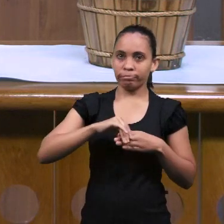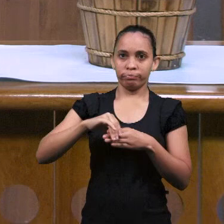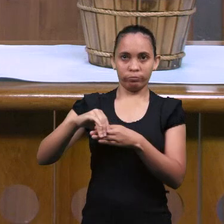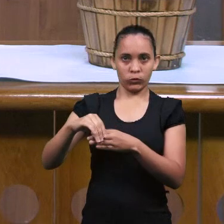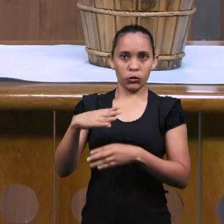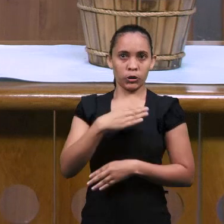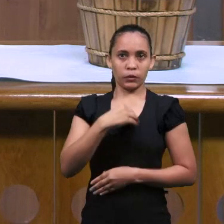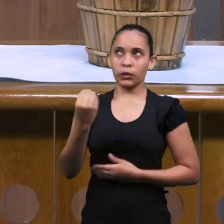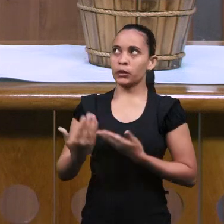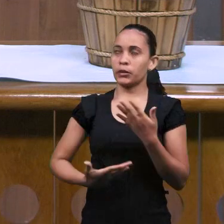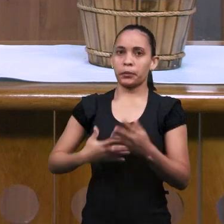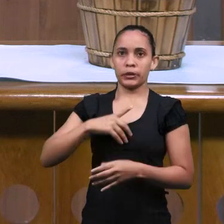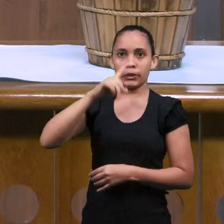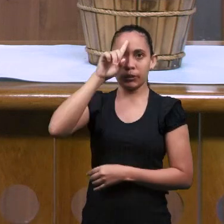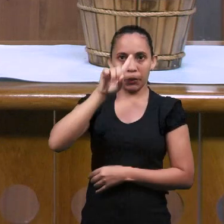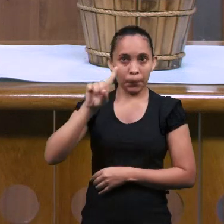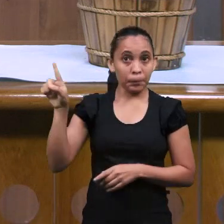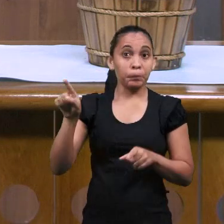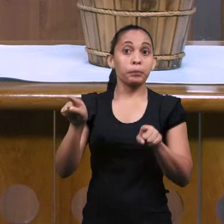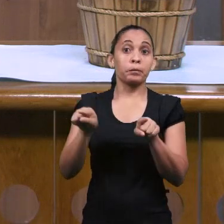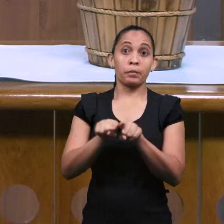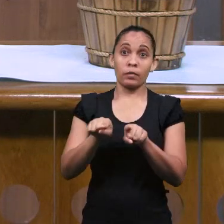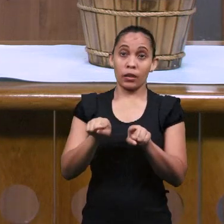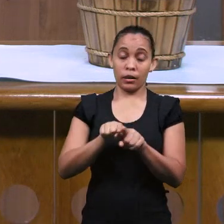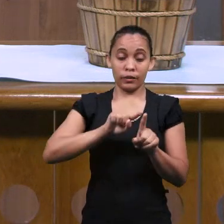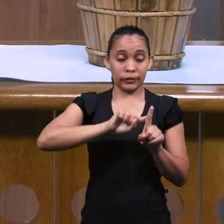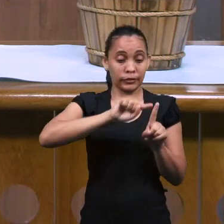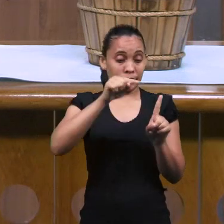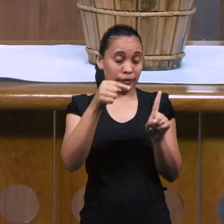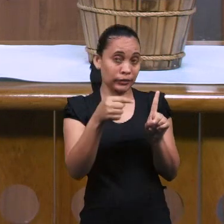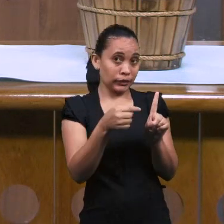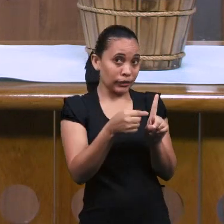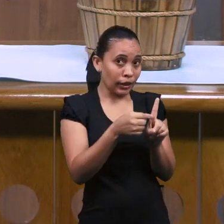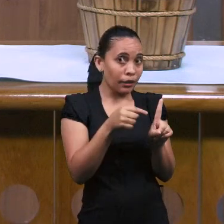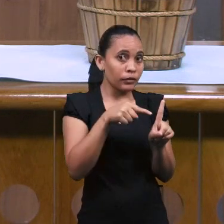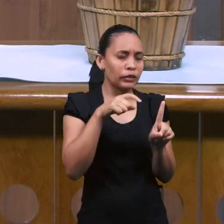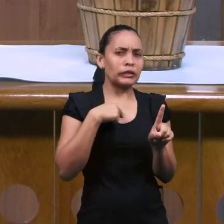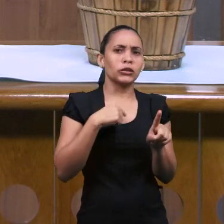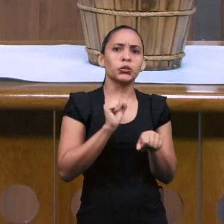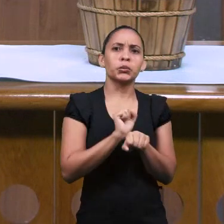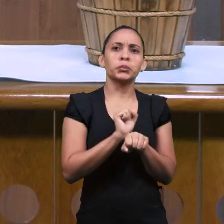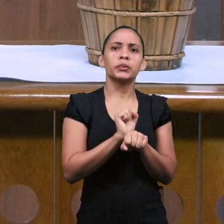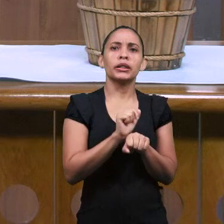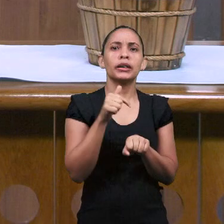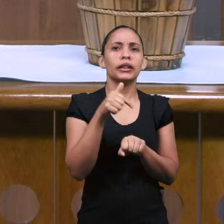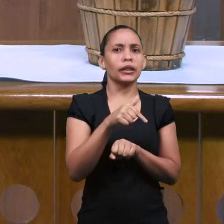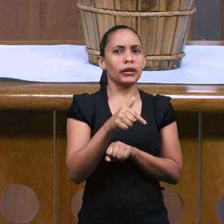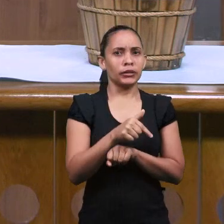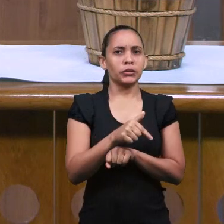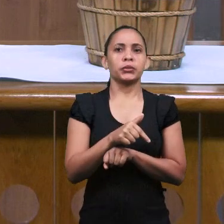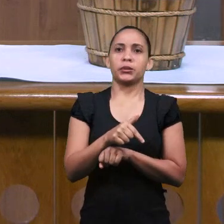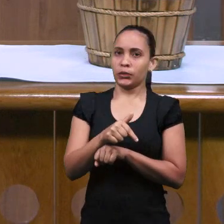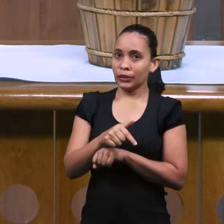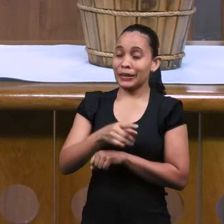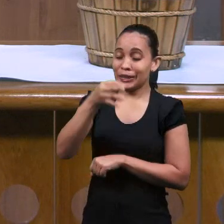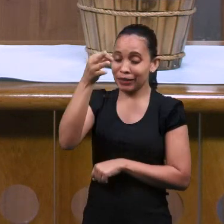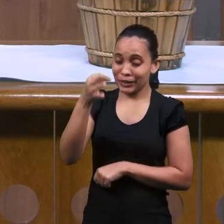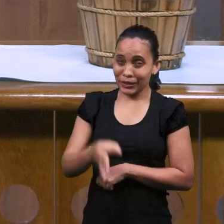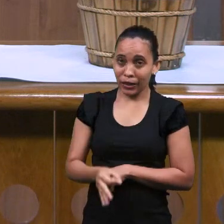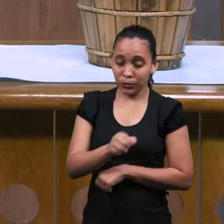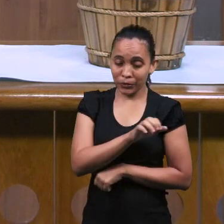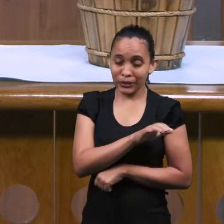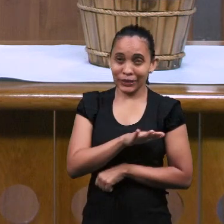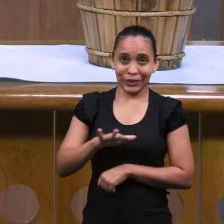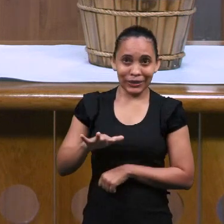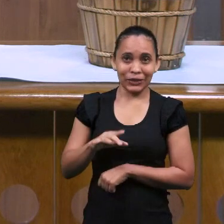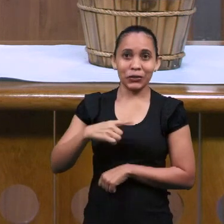Bénis aussi, Seigneur, tes servantes qui sont saintes. que ces enfants soient